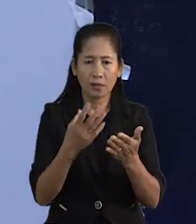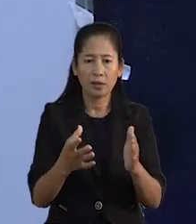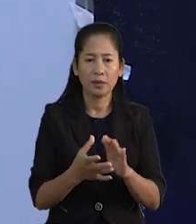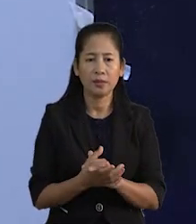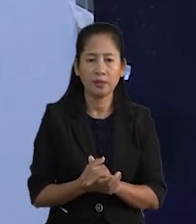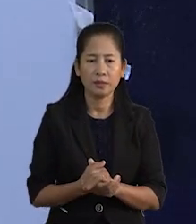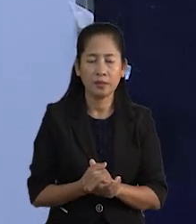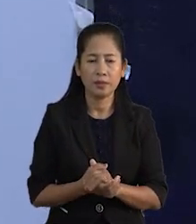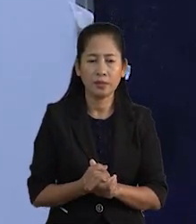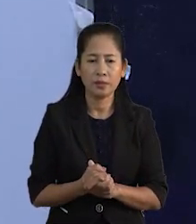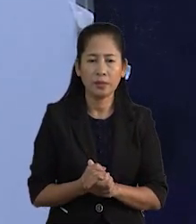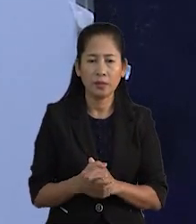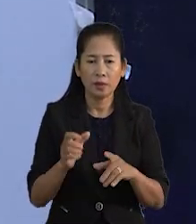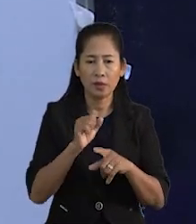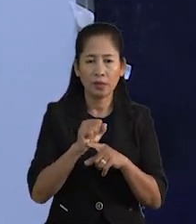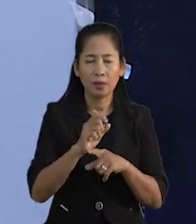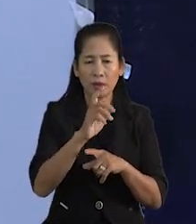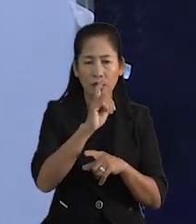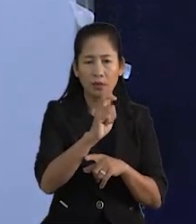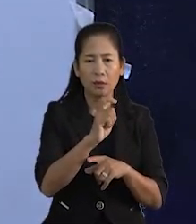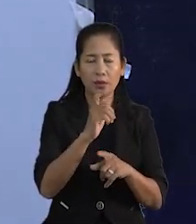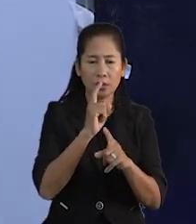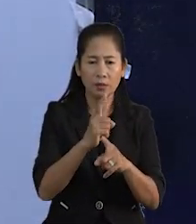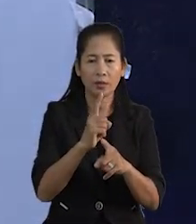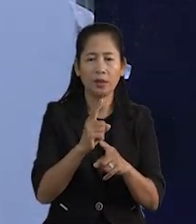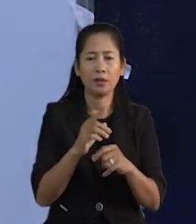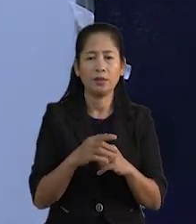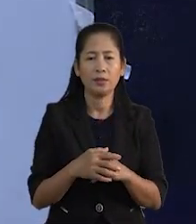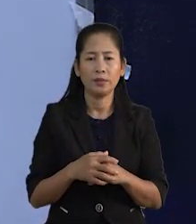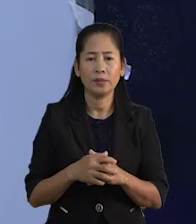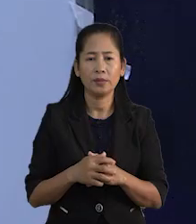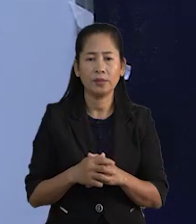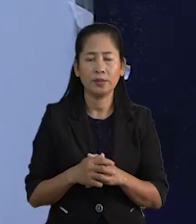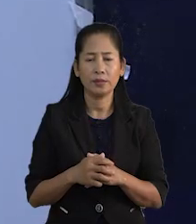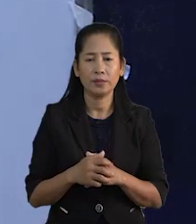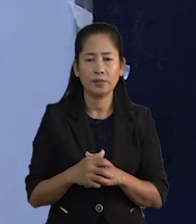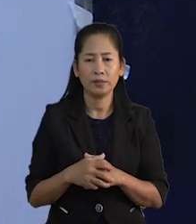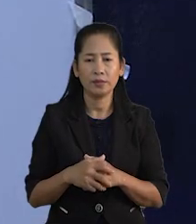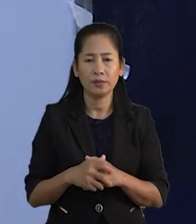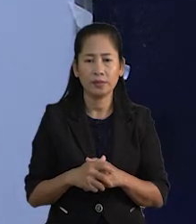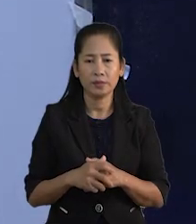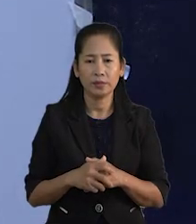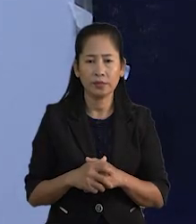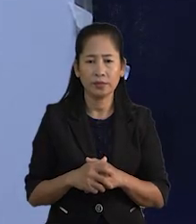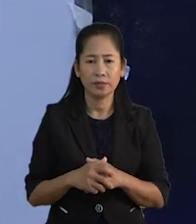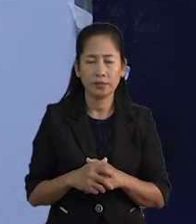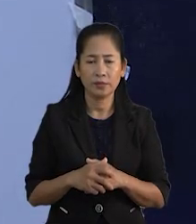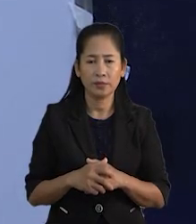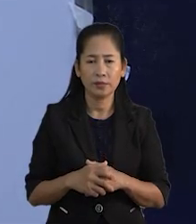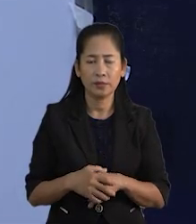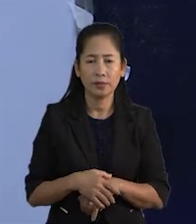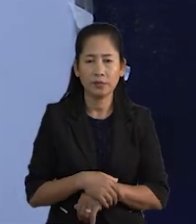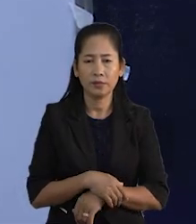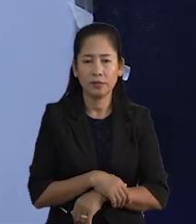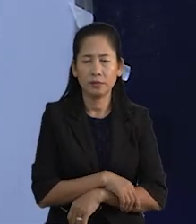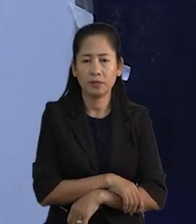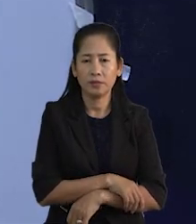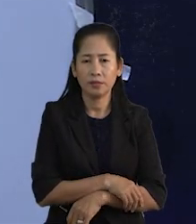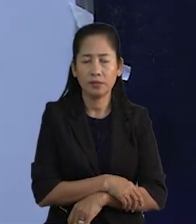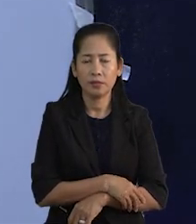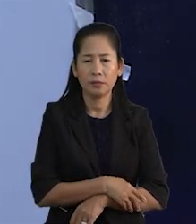ណាកូនណាចឹងលំហាត់ខនេះចម្លើយរបស់វាណាកូនណាចឹងលោកគ្រូសុំសរសេរចម្លើយបាទច